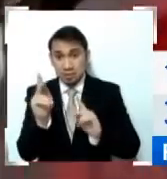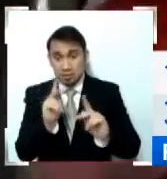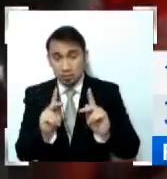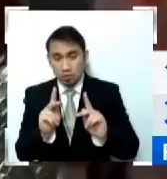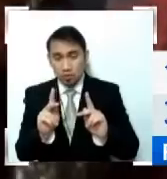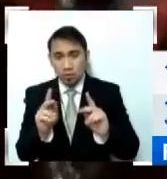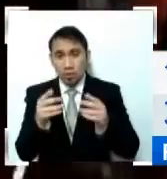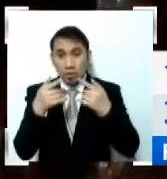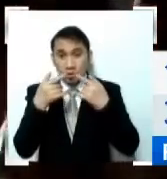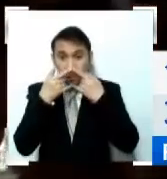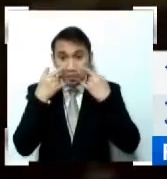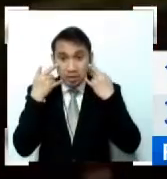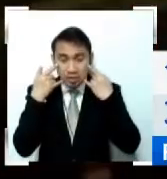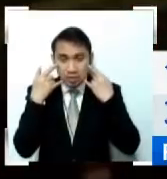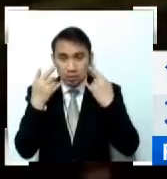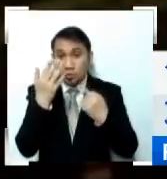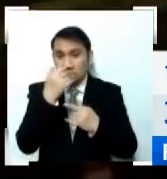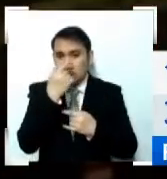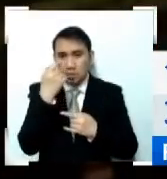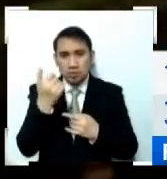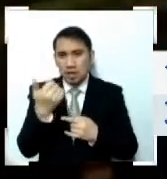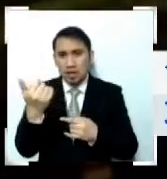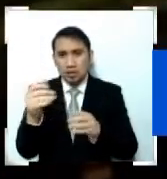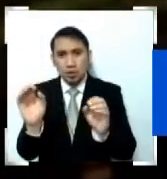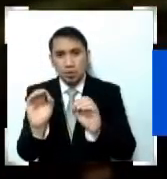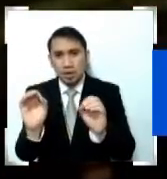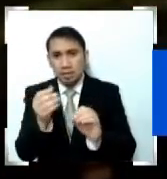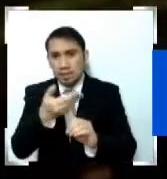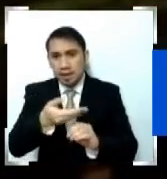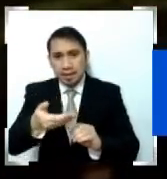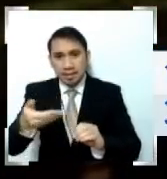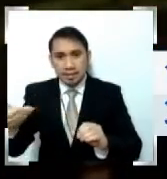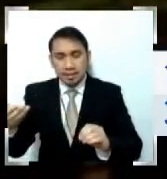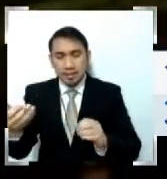na isalbang mga gamit. Nakakamoy po nanay ko ng amoy usok,